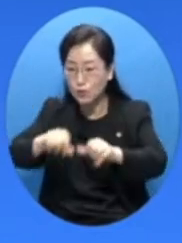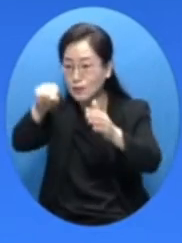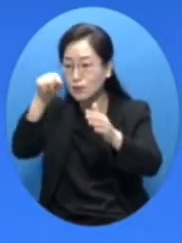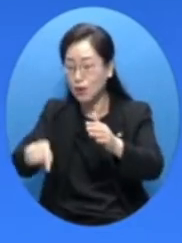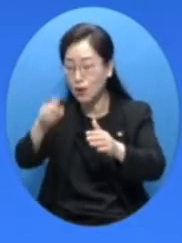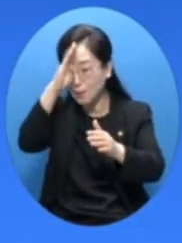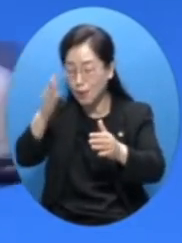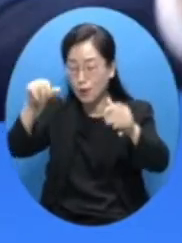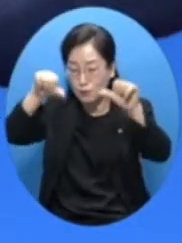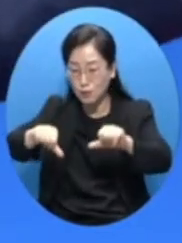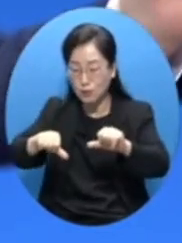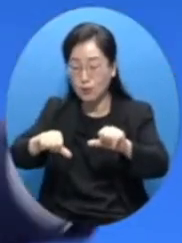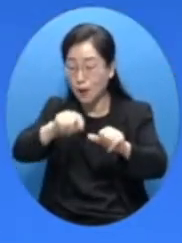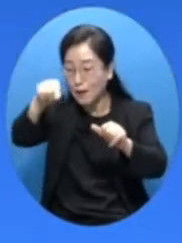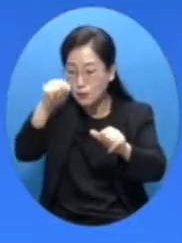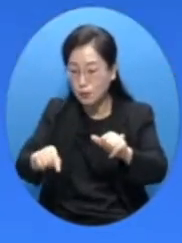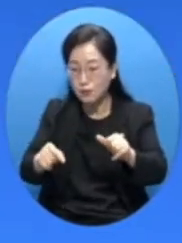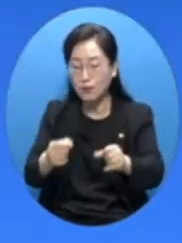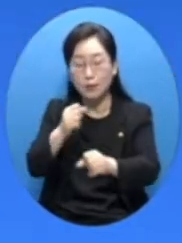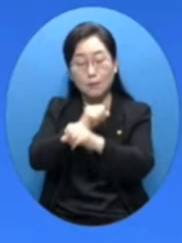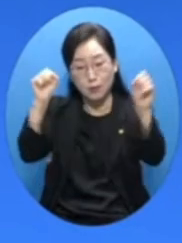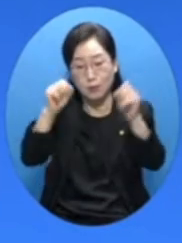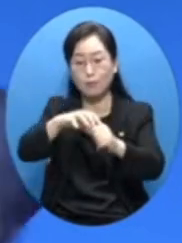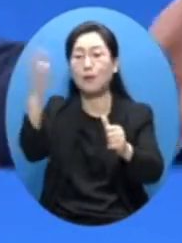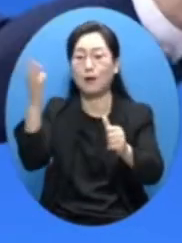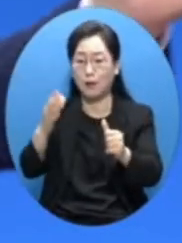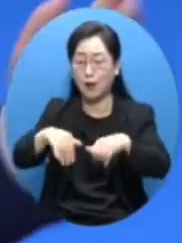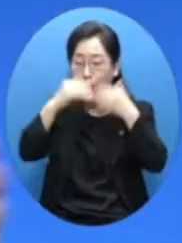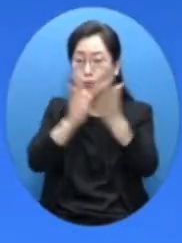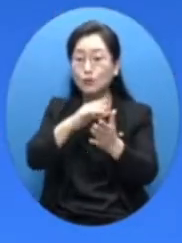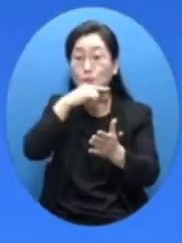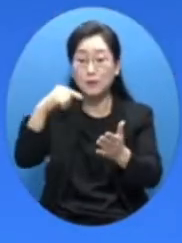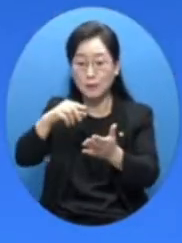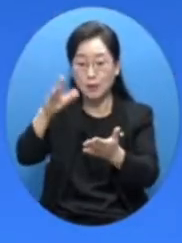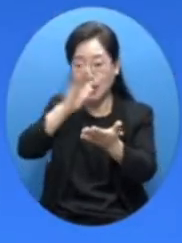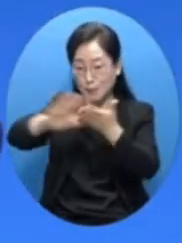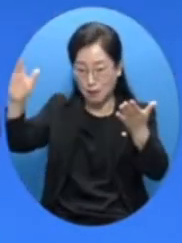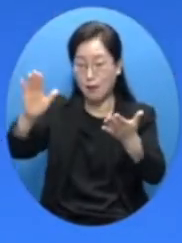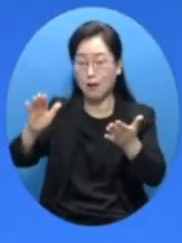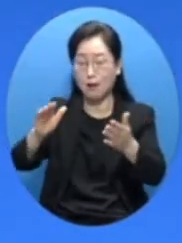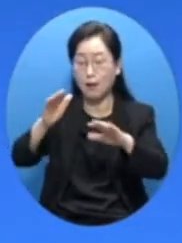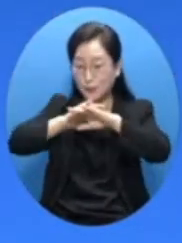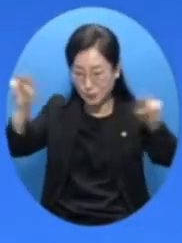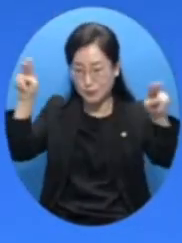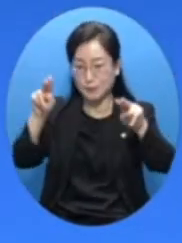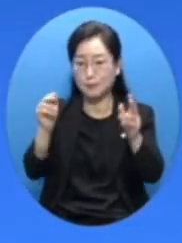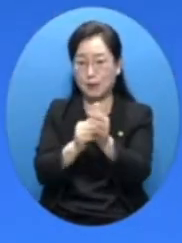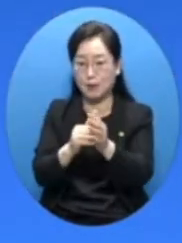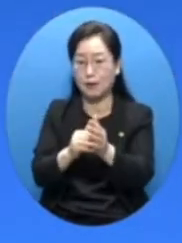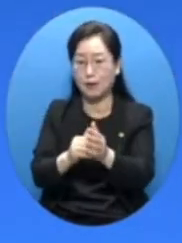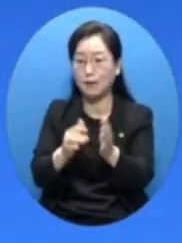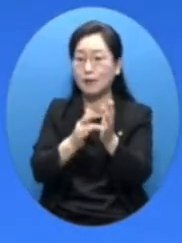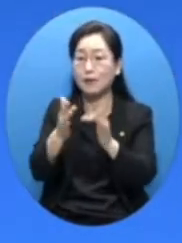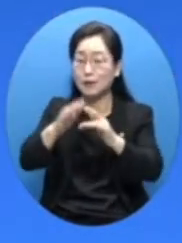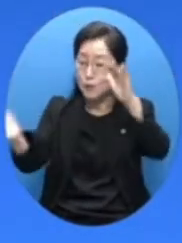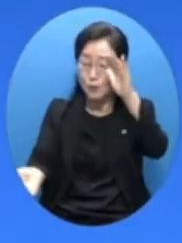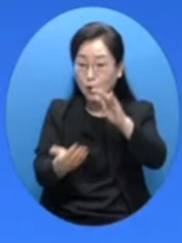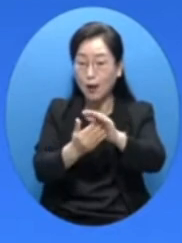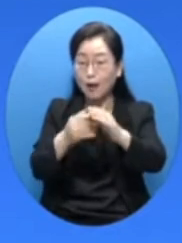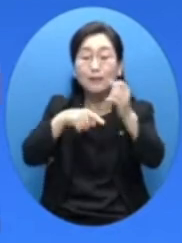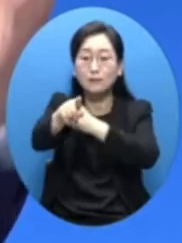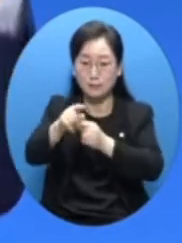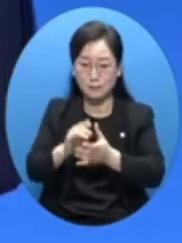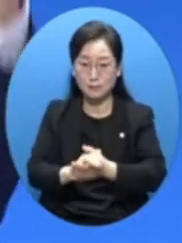질병에서 노예함을 받았습니다. 모든 빚이 탕감되었습니다. 예수님이 다 이뤘다 하실 때 모든 빚을 다 갚아주신